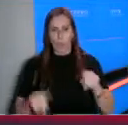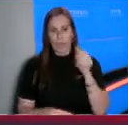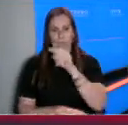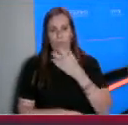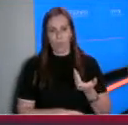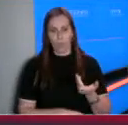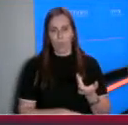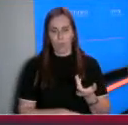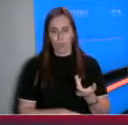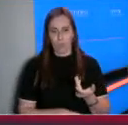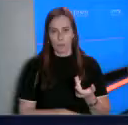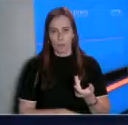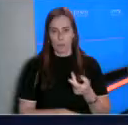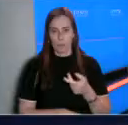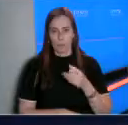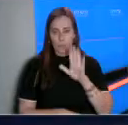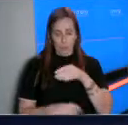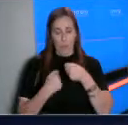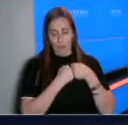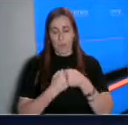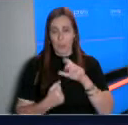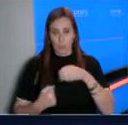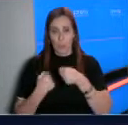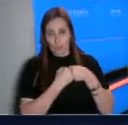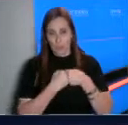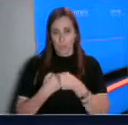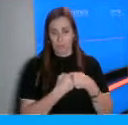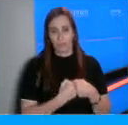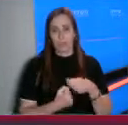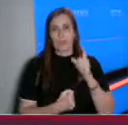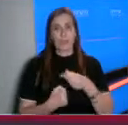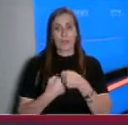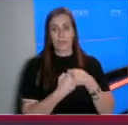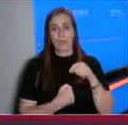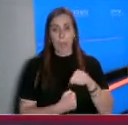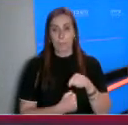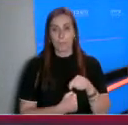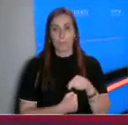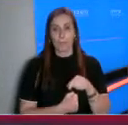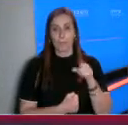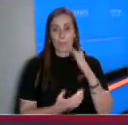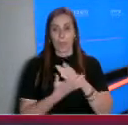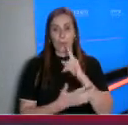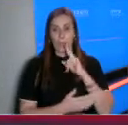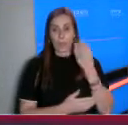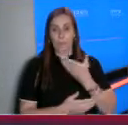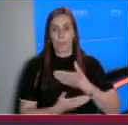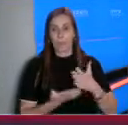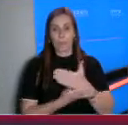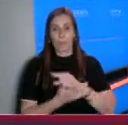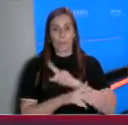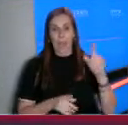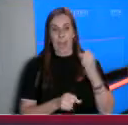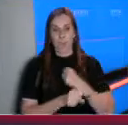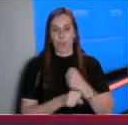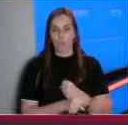להוא. והם... גם שם היינו ונאבקנו. גם שם היית ונאבק, אתם צריכים להיאבק גם על זה שהם כבר שנה מקבלים מסכורת בלי